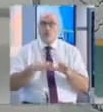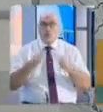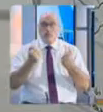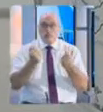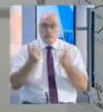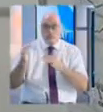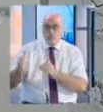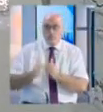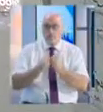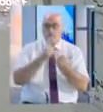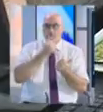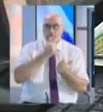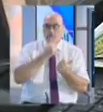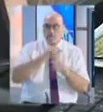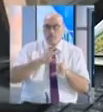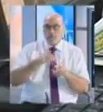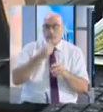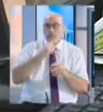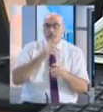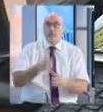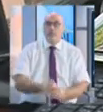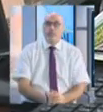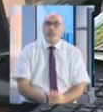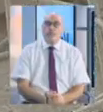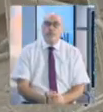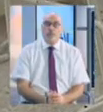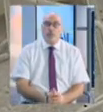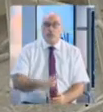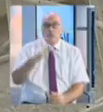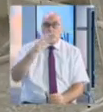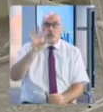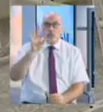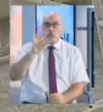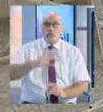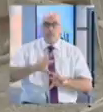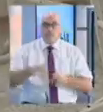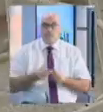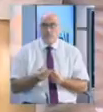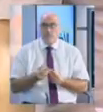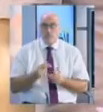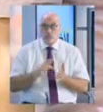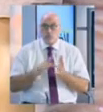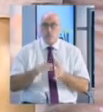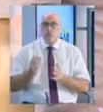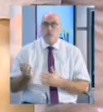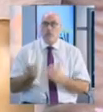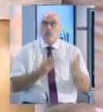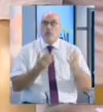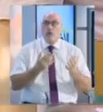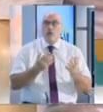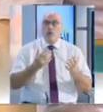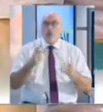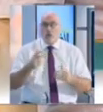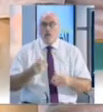العائلة المتضررة. نذكر بأن البارح تم إجلاء 350 عائلة، من 350 عائلة هذو رجعوا المساكن